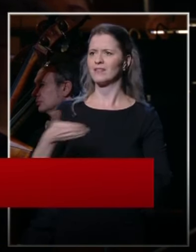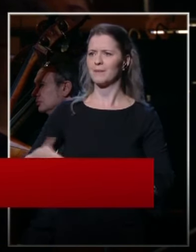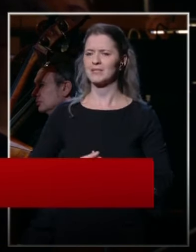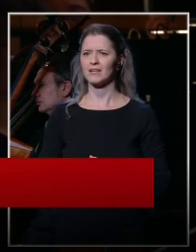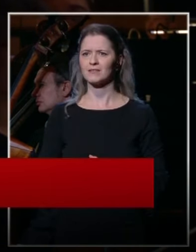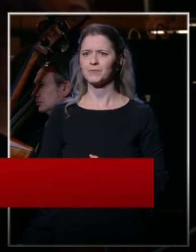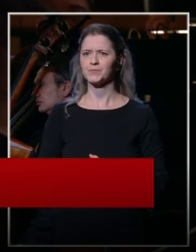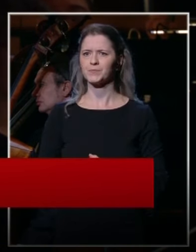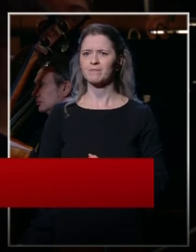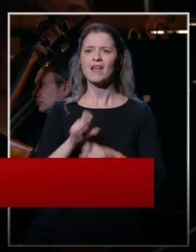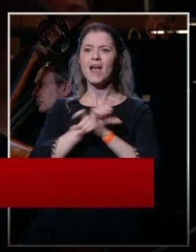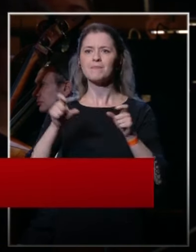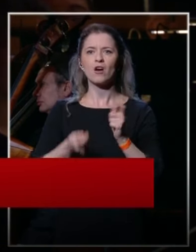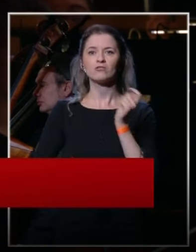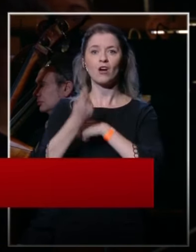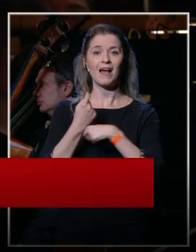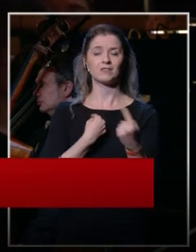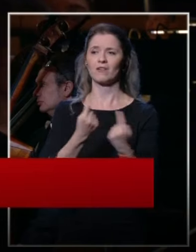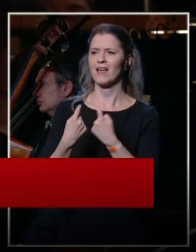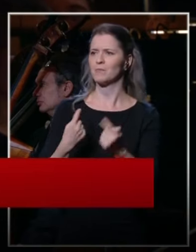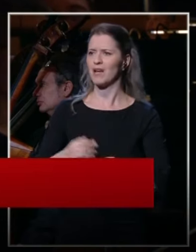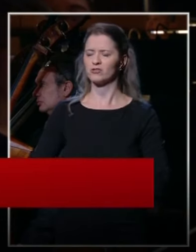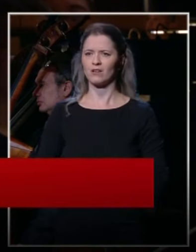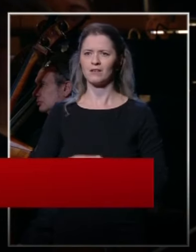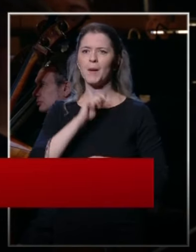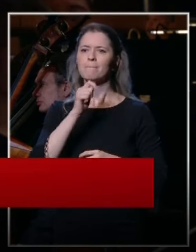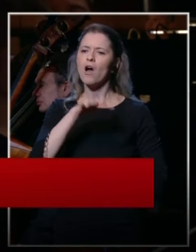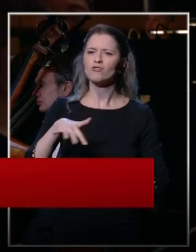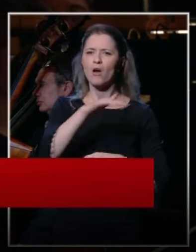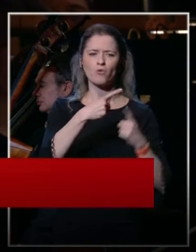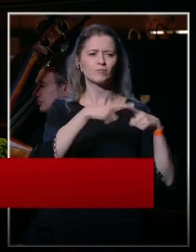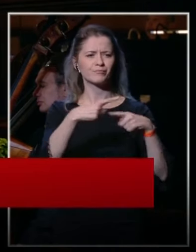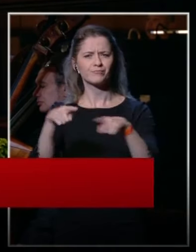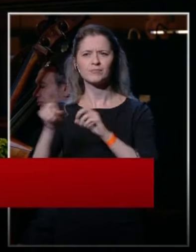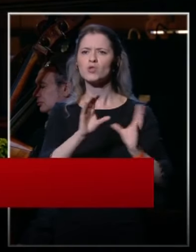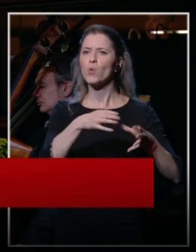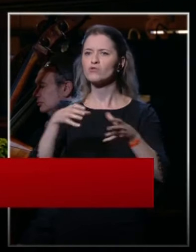találhattak újra egymásra magyarok különböző közösségei.